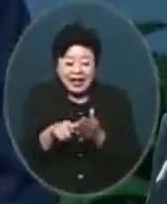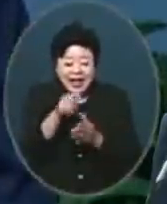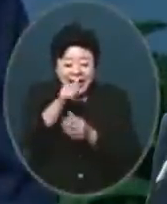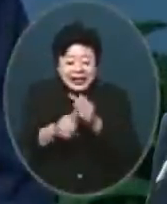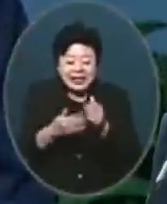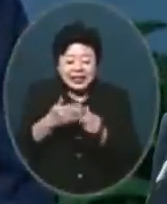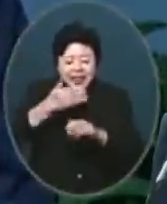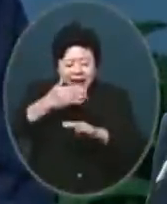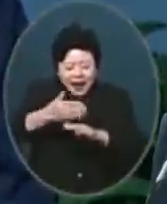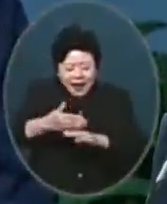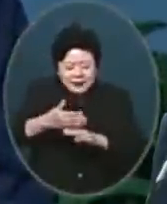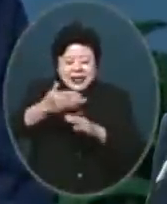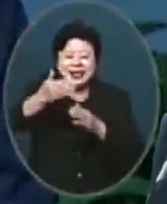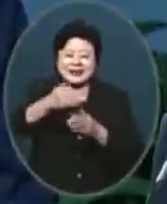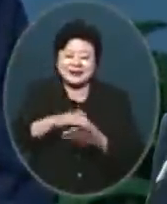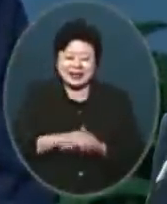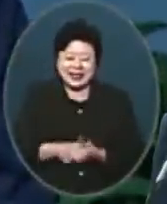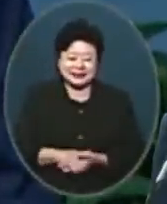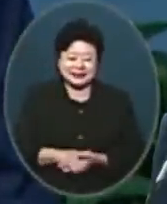하나님께 감사하게 되는 것입니다.